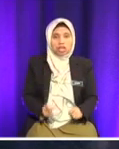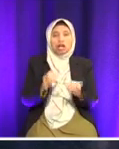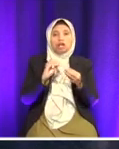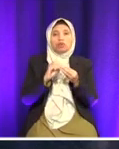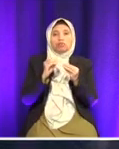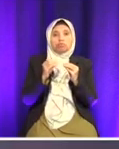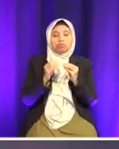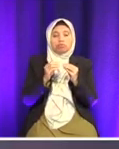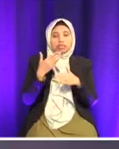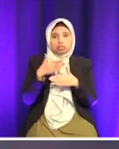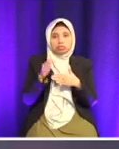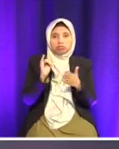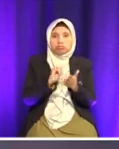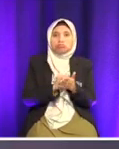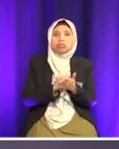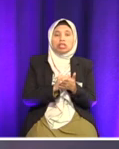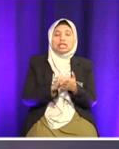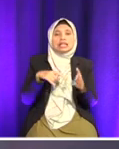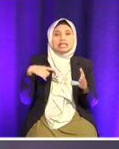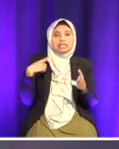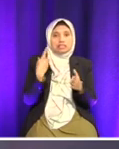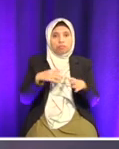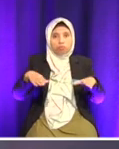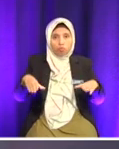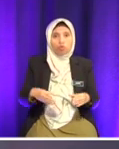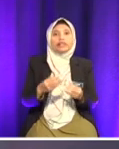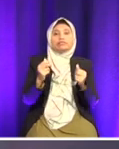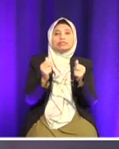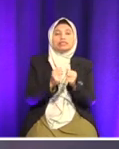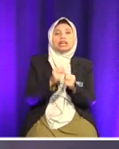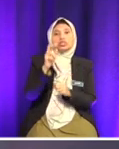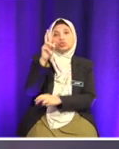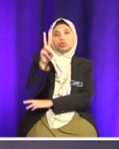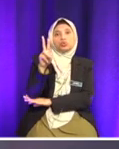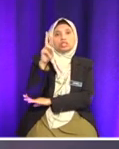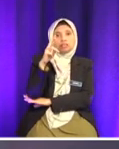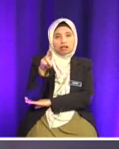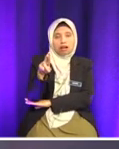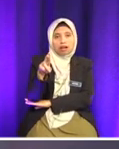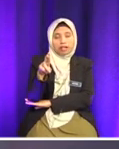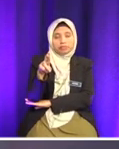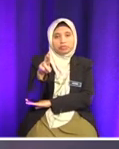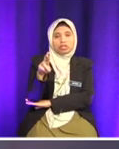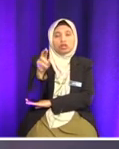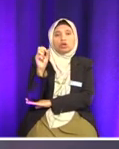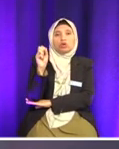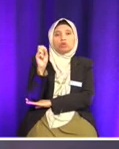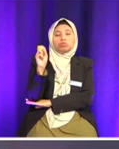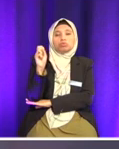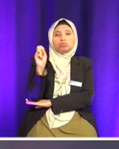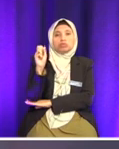mana kita laksanakan salat Sunnah ini dengan dua rakaat tahajud